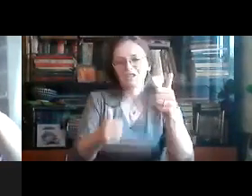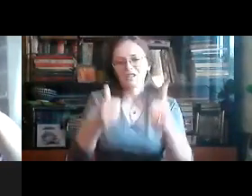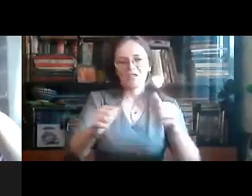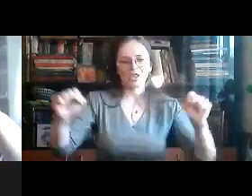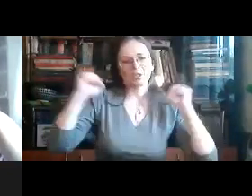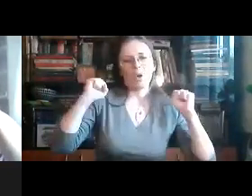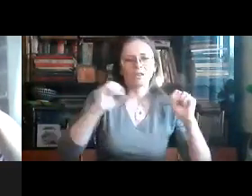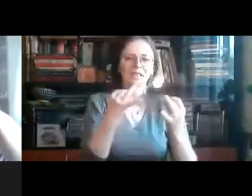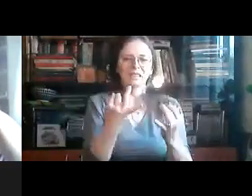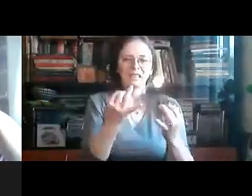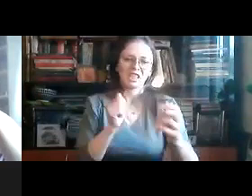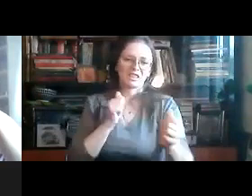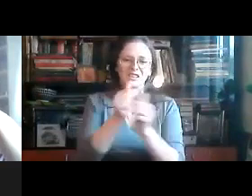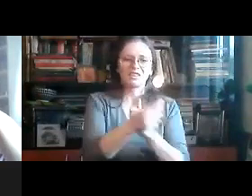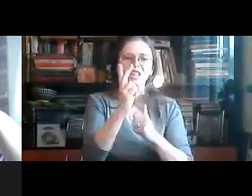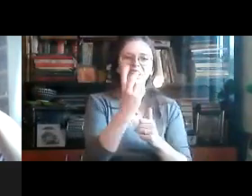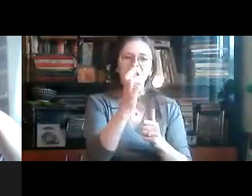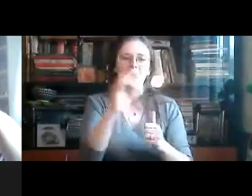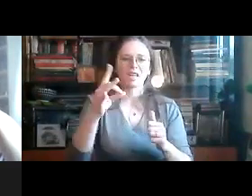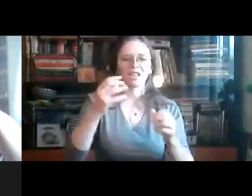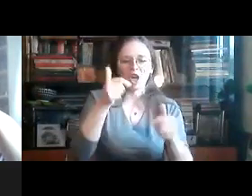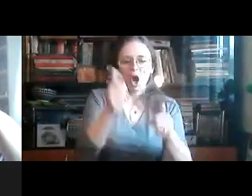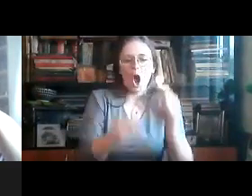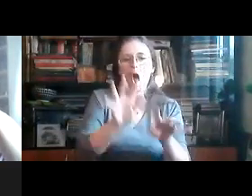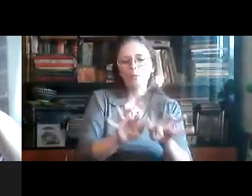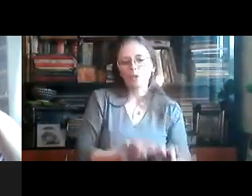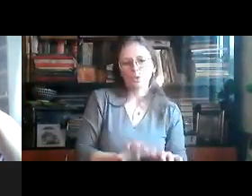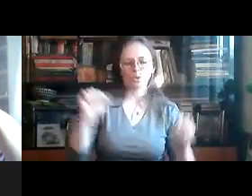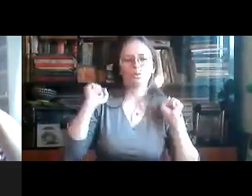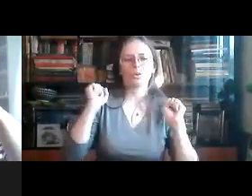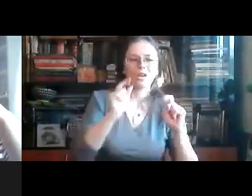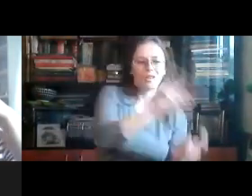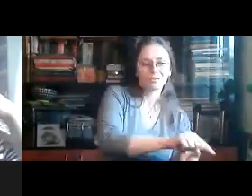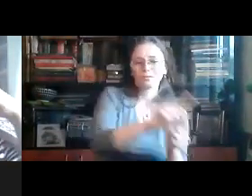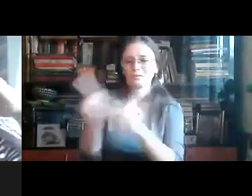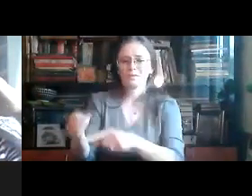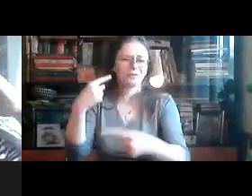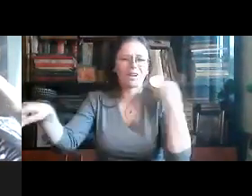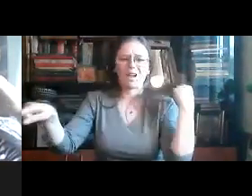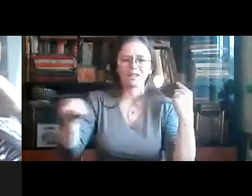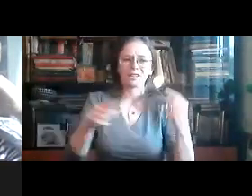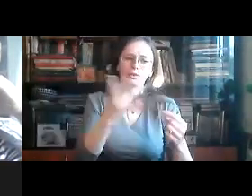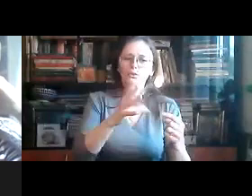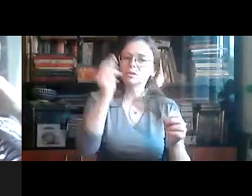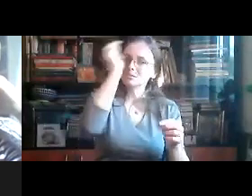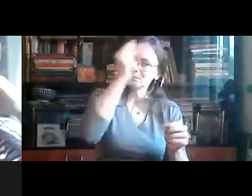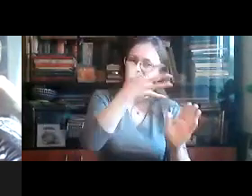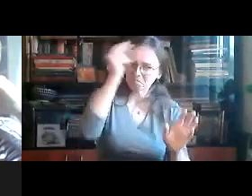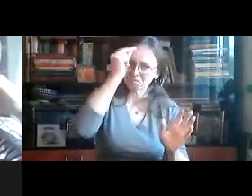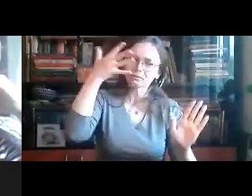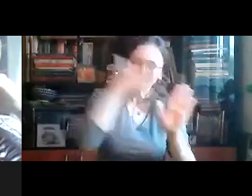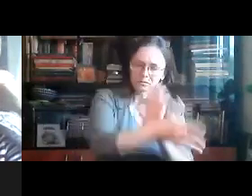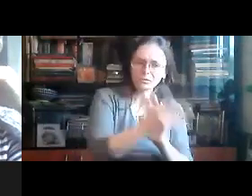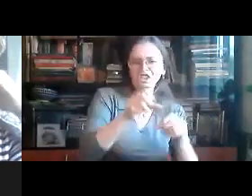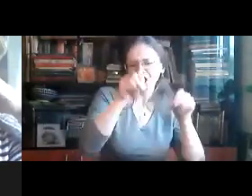тем заниматься, но тем, и тем надо заниматься профессионально, или одним, либо вторым. А так вот, что будет там, да, к